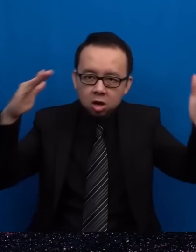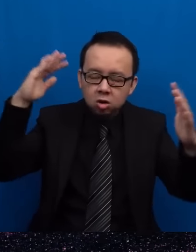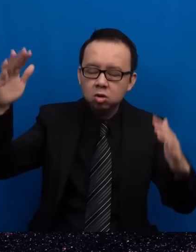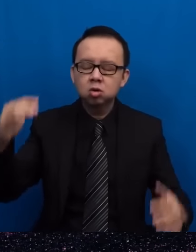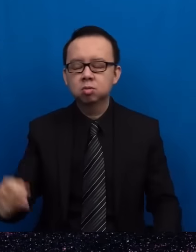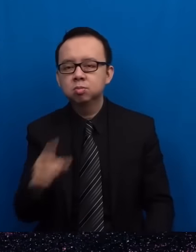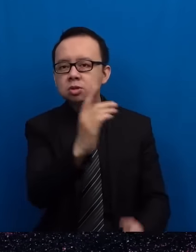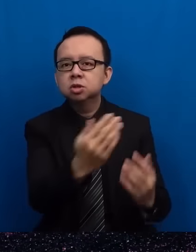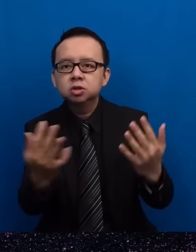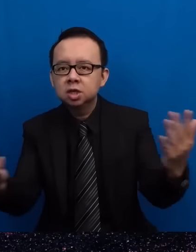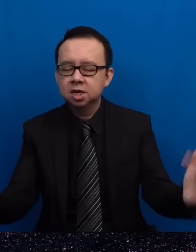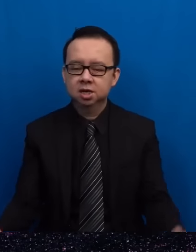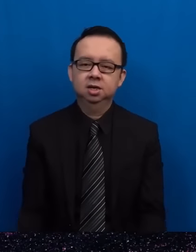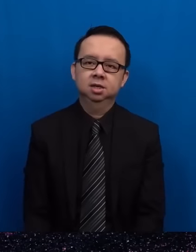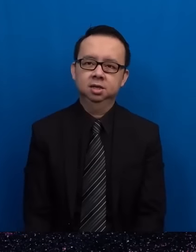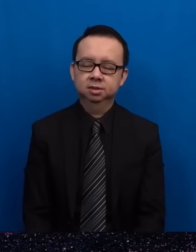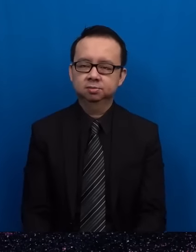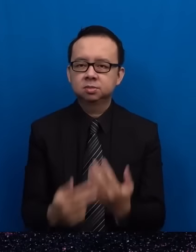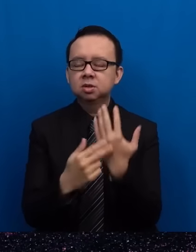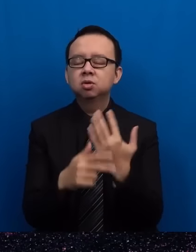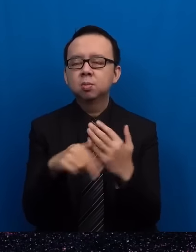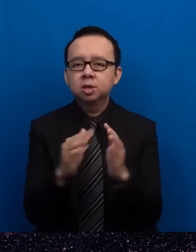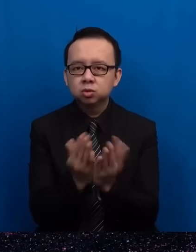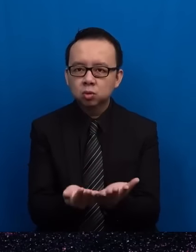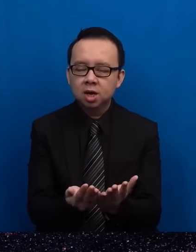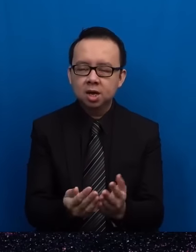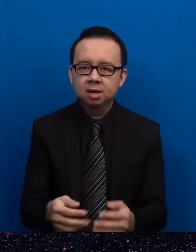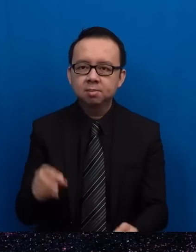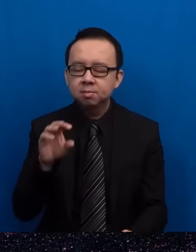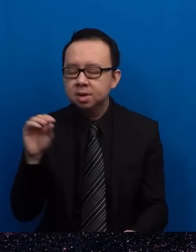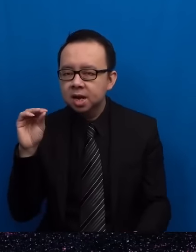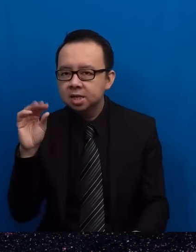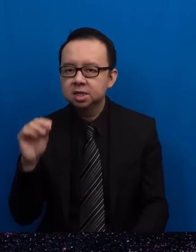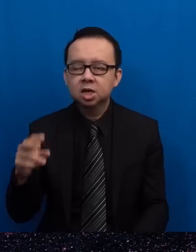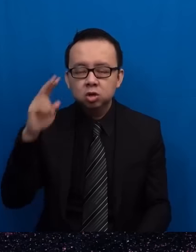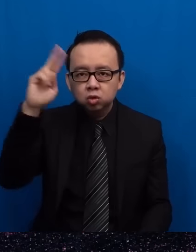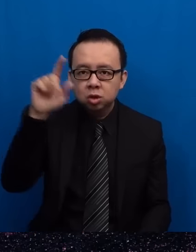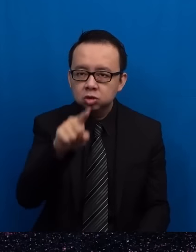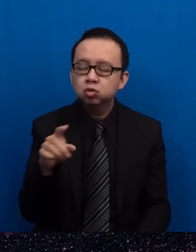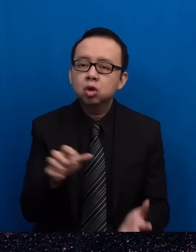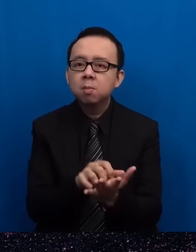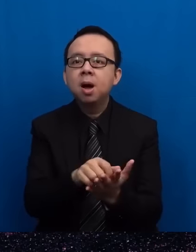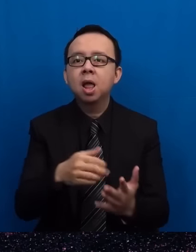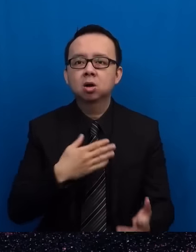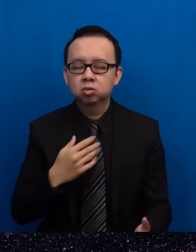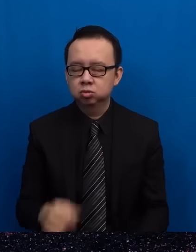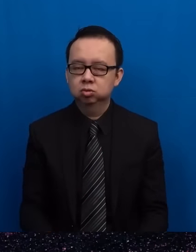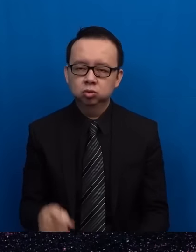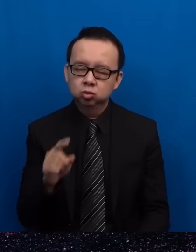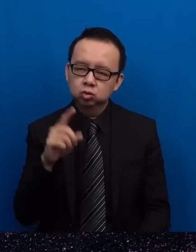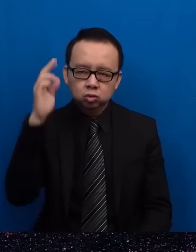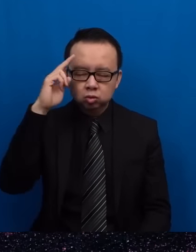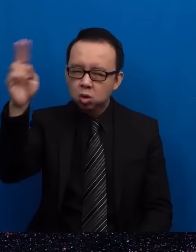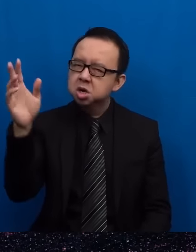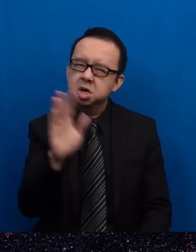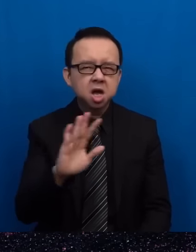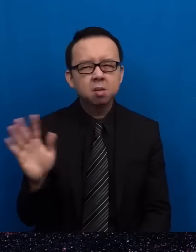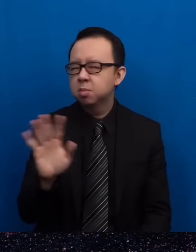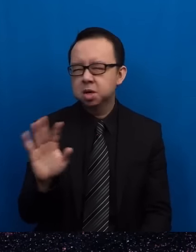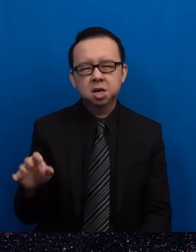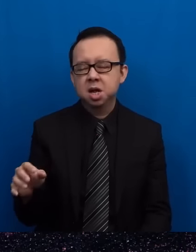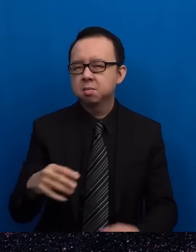Anda berada, firman Tuhan katakan Tuhan adalah gembalaku. Itu berbicara bahwa Tuhan tidak akan pernah meninggalkan kita. Jadi